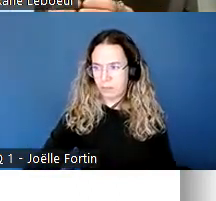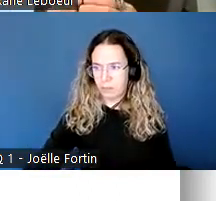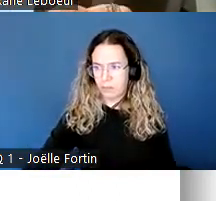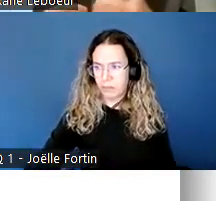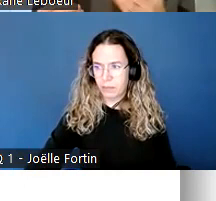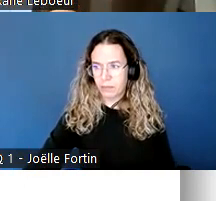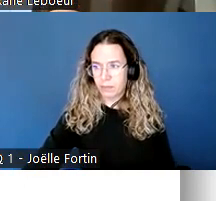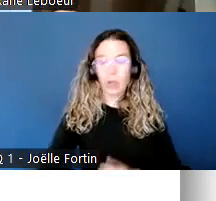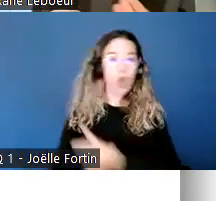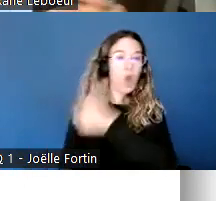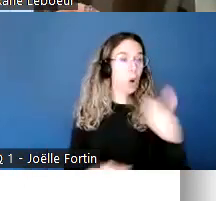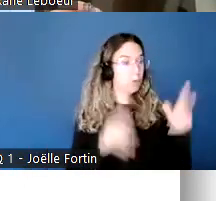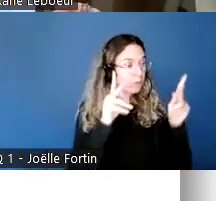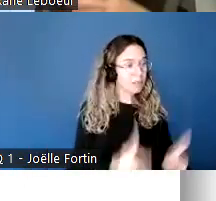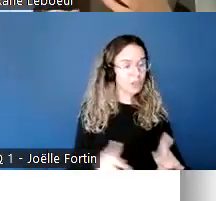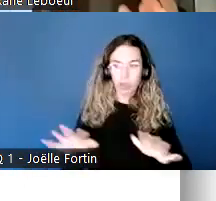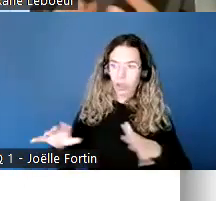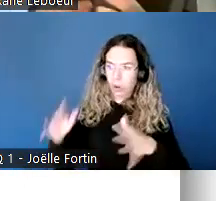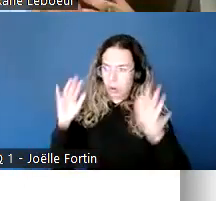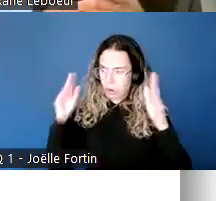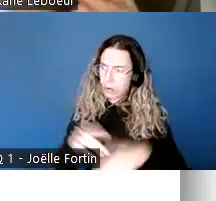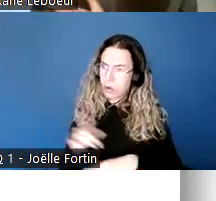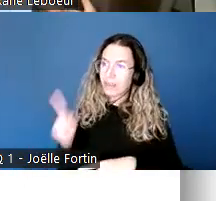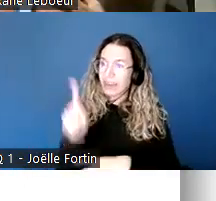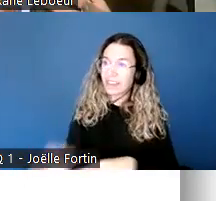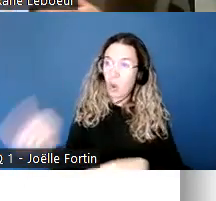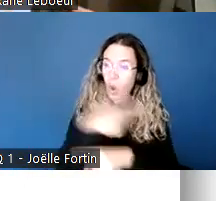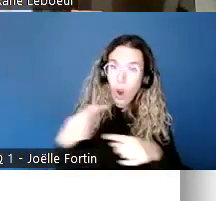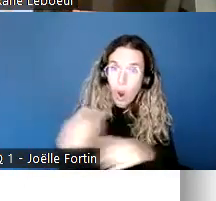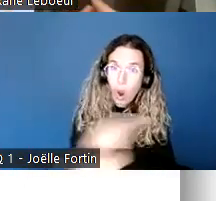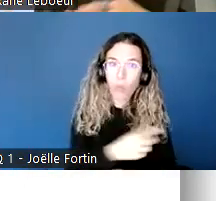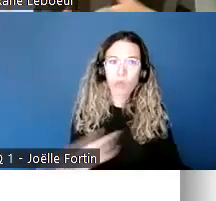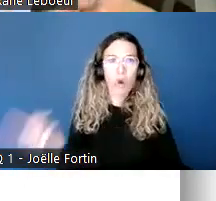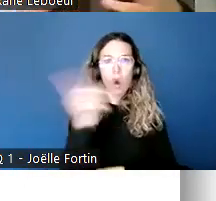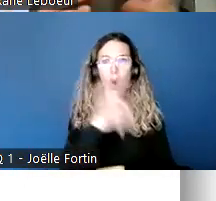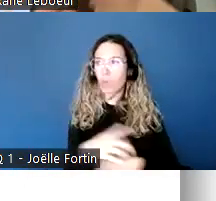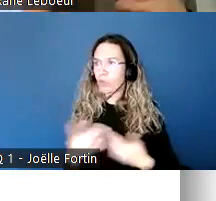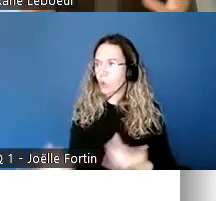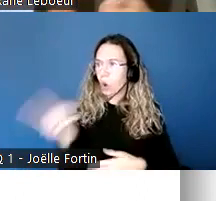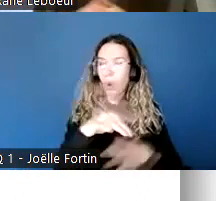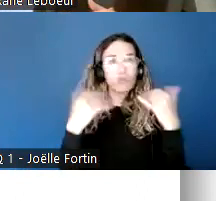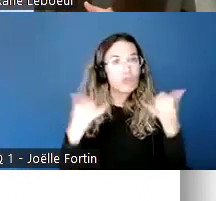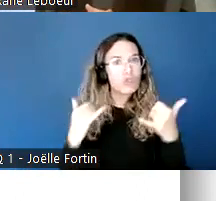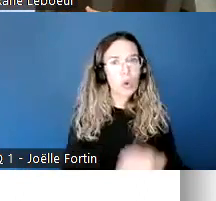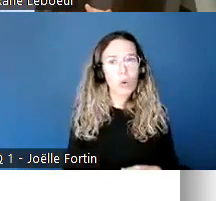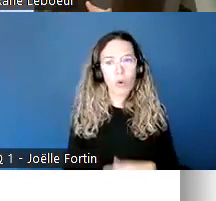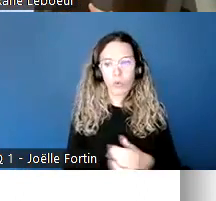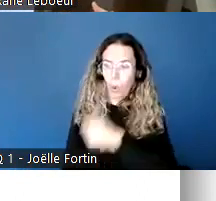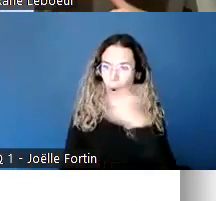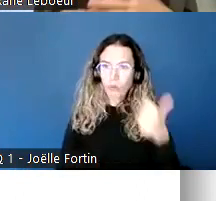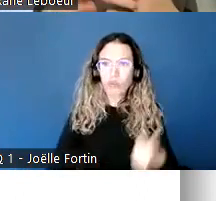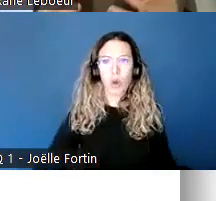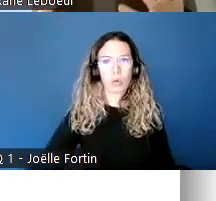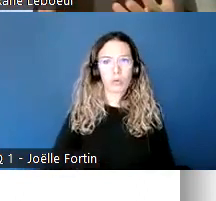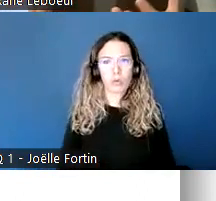gens disent, ben on peut détourner l'attention. Donc, poser une question, amener les gens vers un autre jeu, faire autre chose. Et les